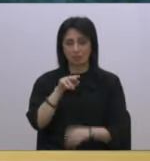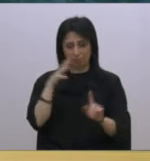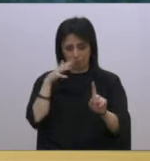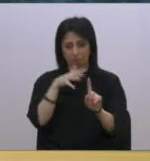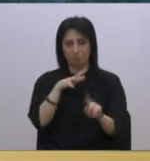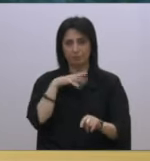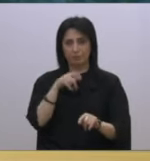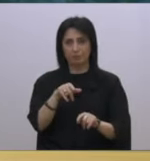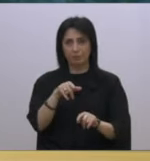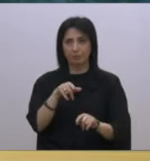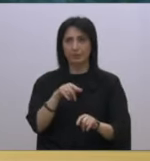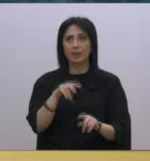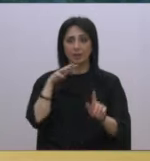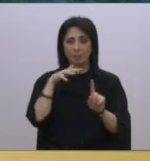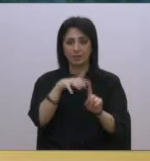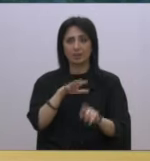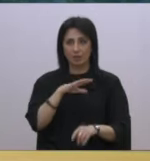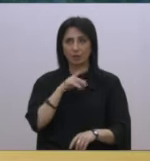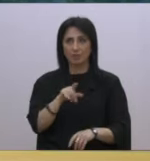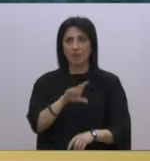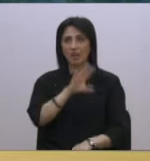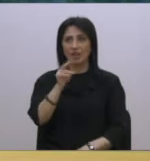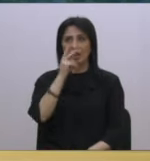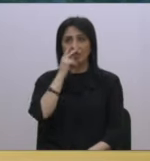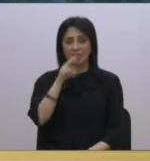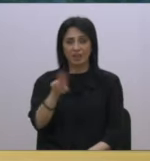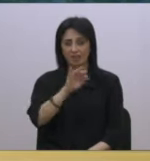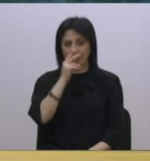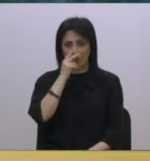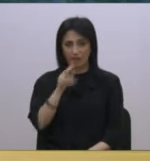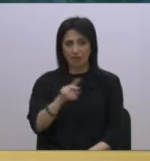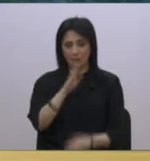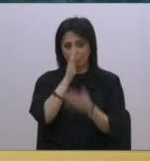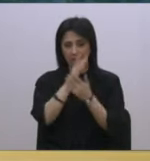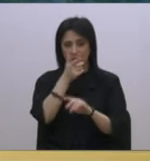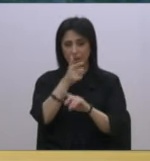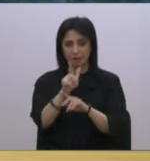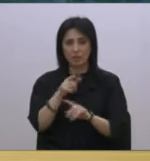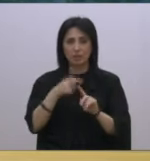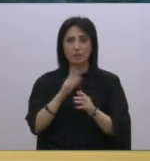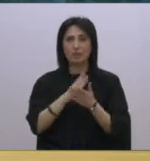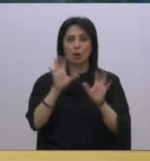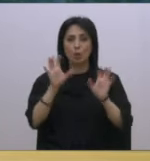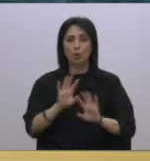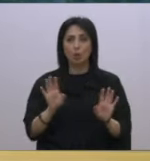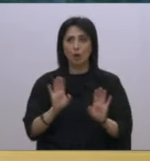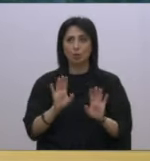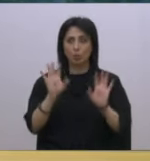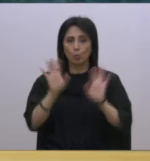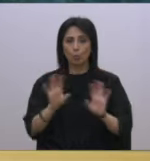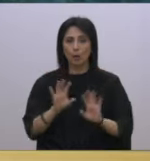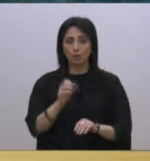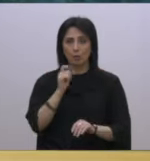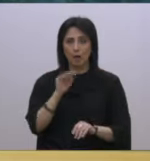реба. И где реба мокта, ну хвала вхедавдит, хвала вхедавдит, там спида приятащи, эсарис, уканону